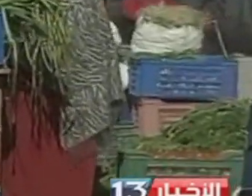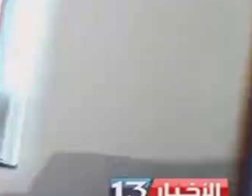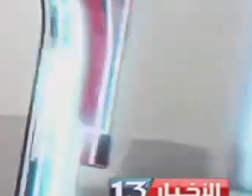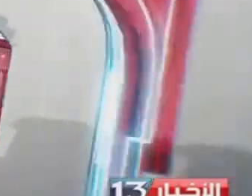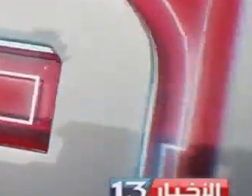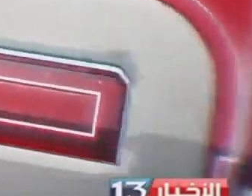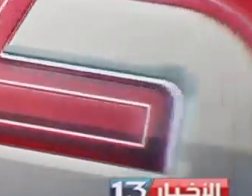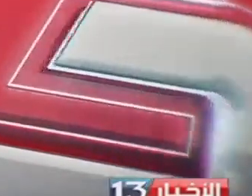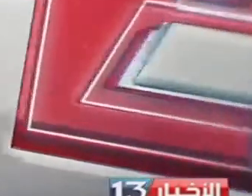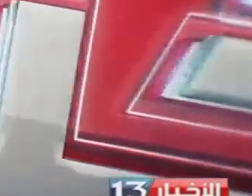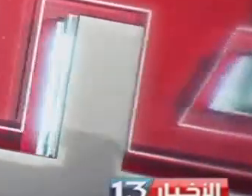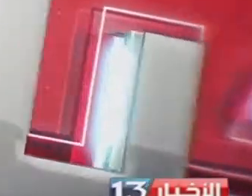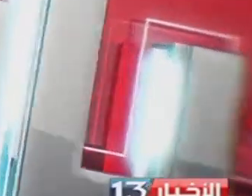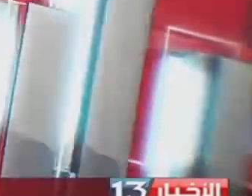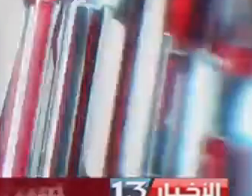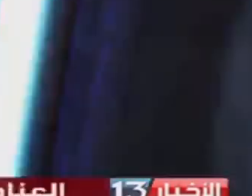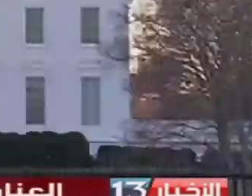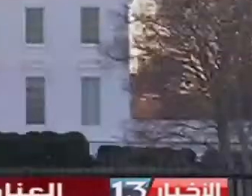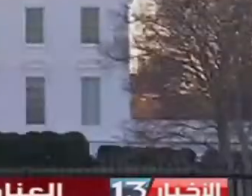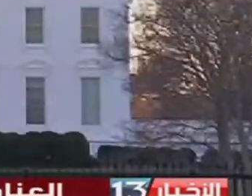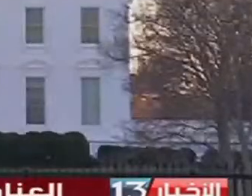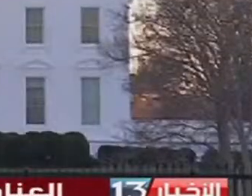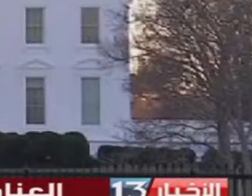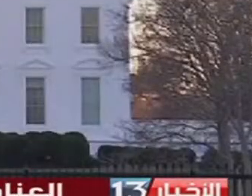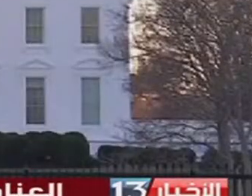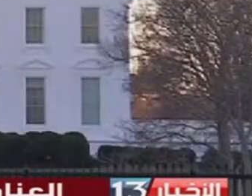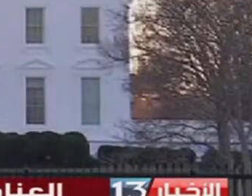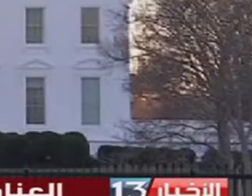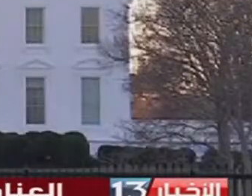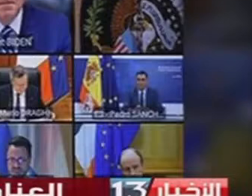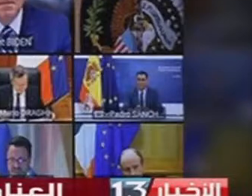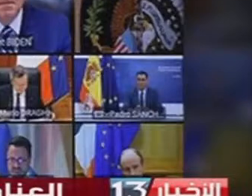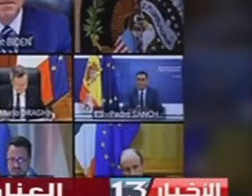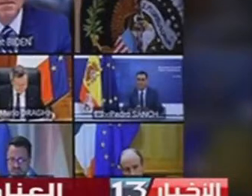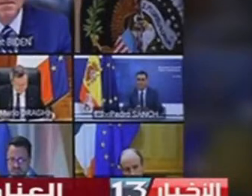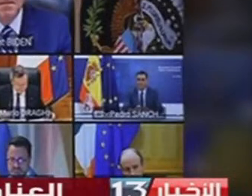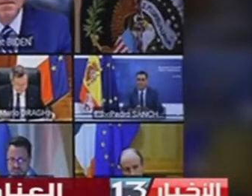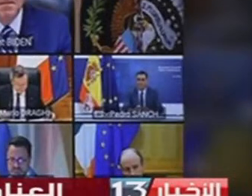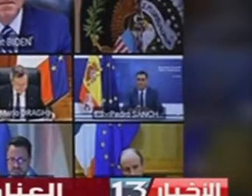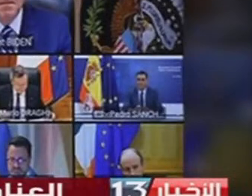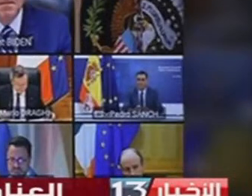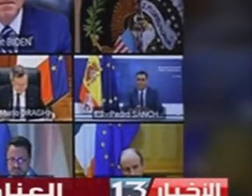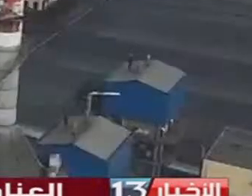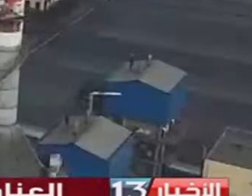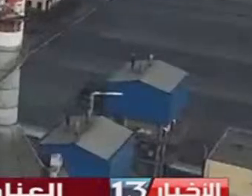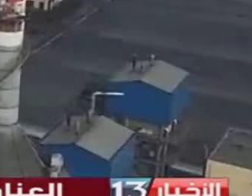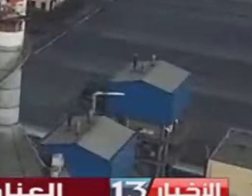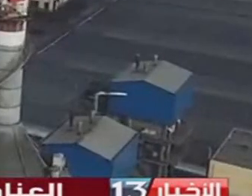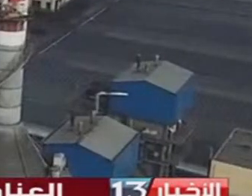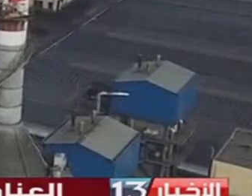في يوم الارض العالميه الرئيس الامريكي جو بايدن يستضيف قمه الملف والهدف